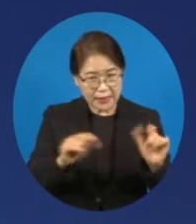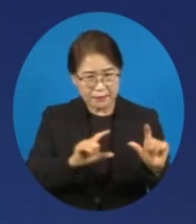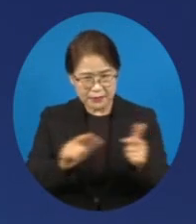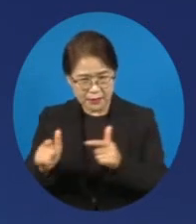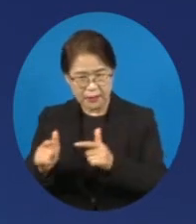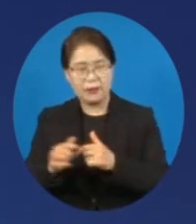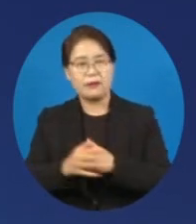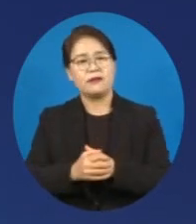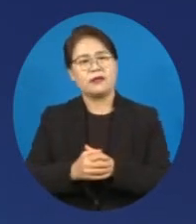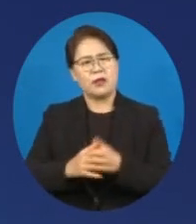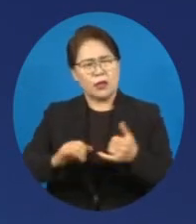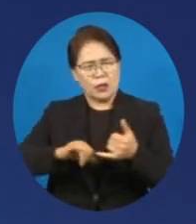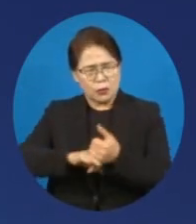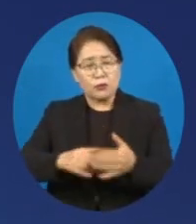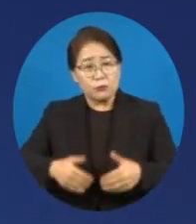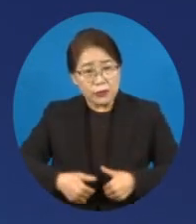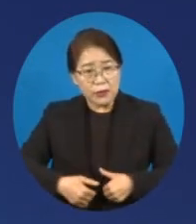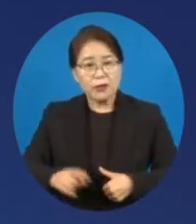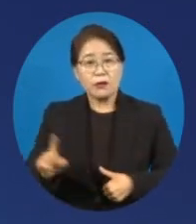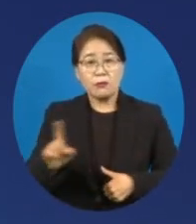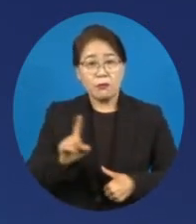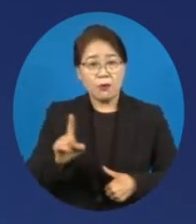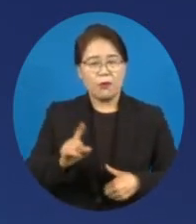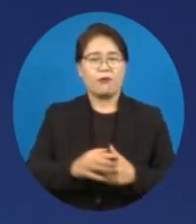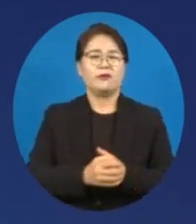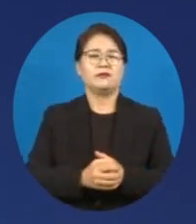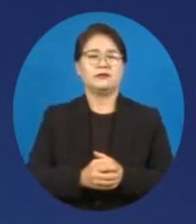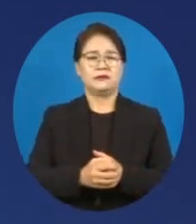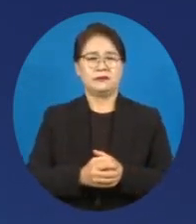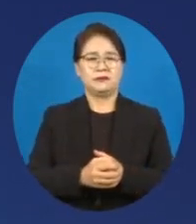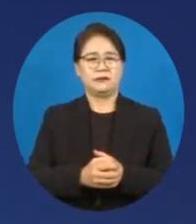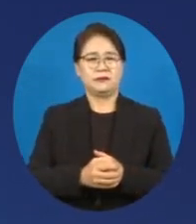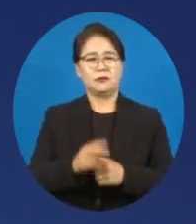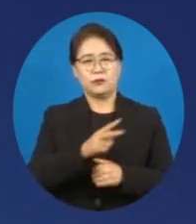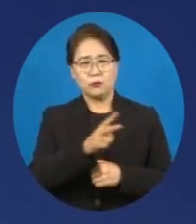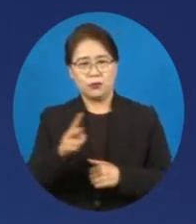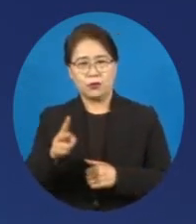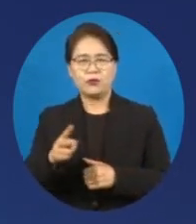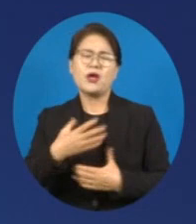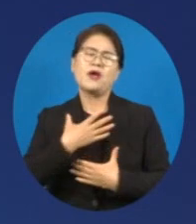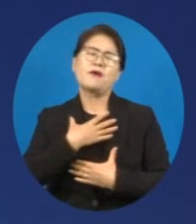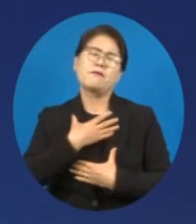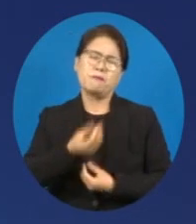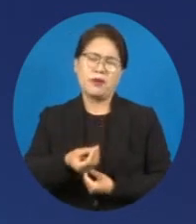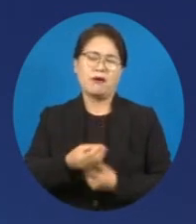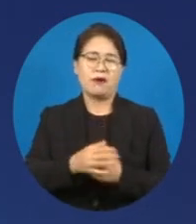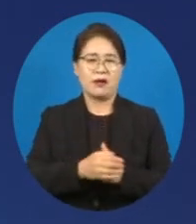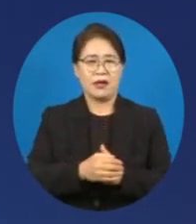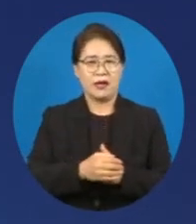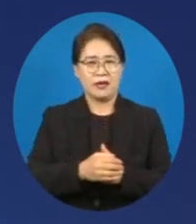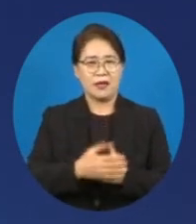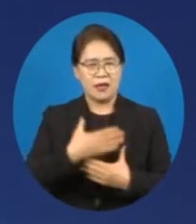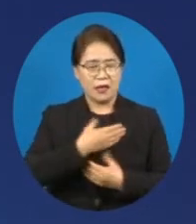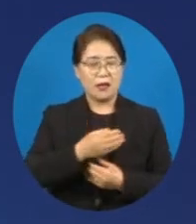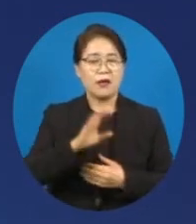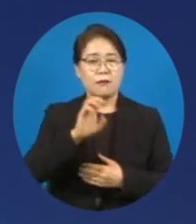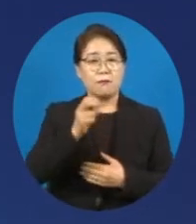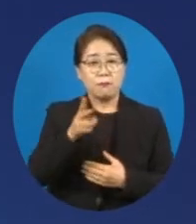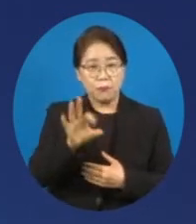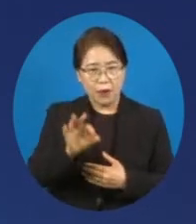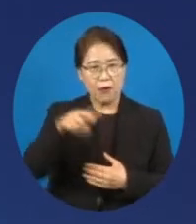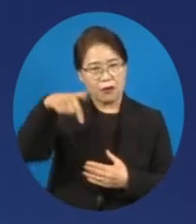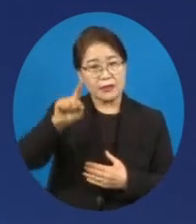사람에게 반드시 필요한 것이 있는데 그것이 바로 평강 평안이라고 하는 사실입니다